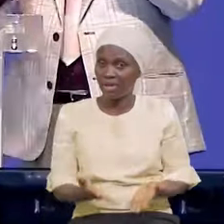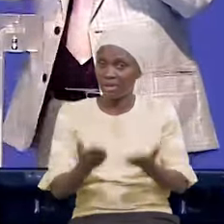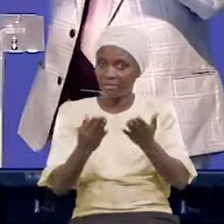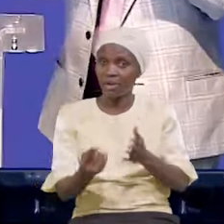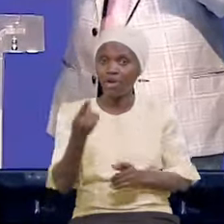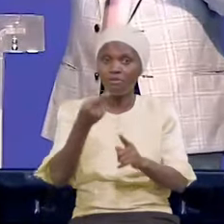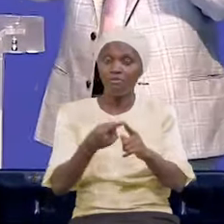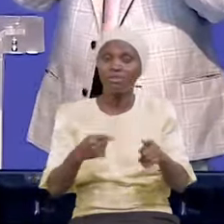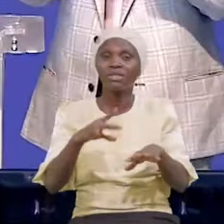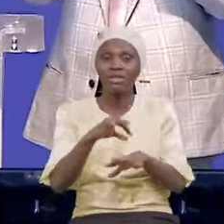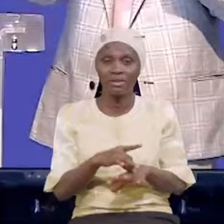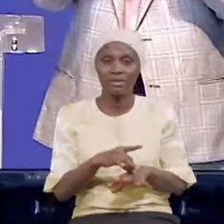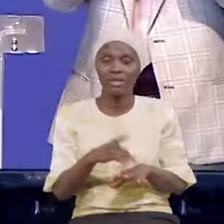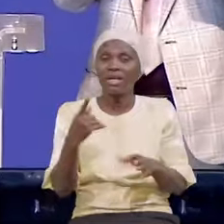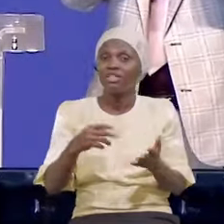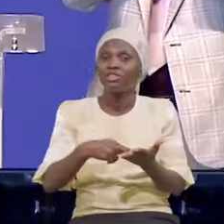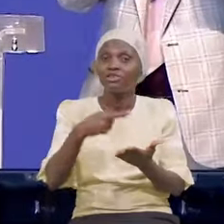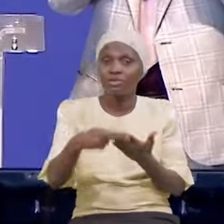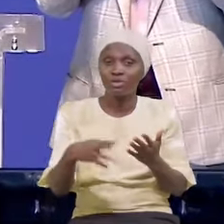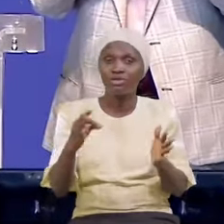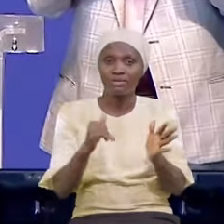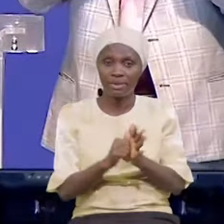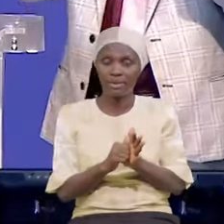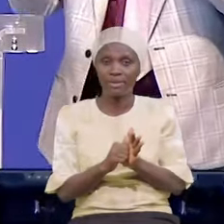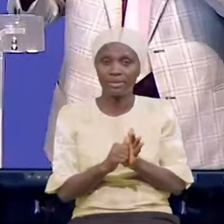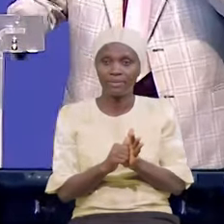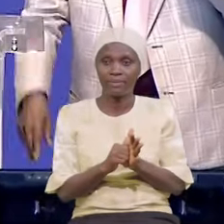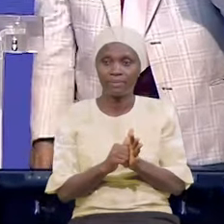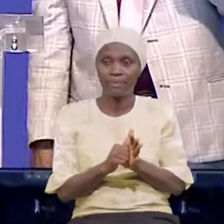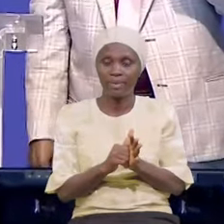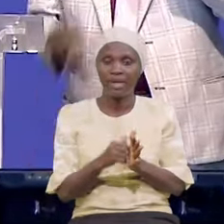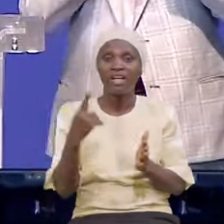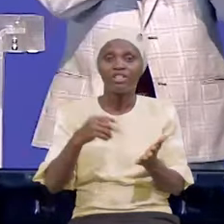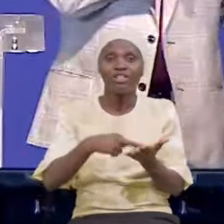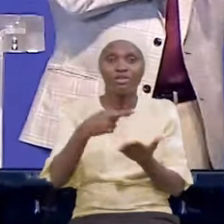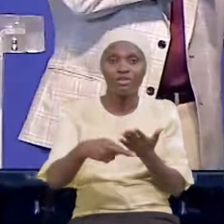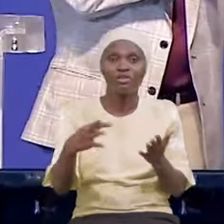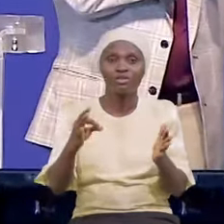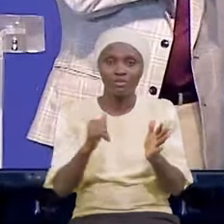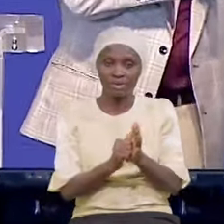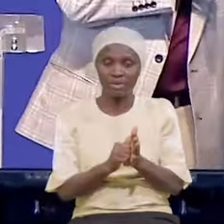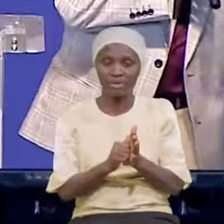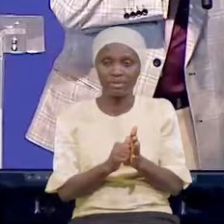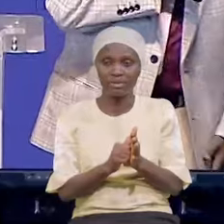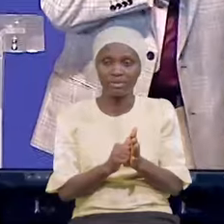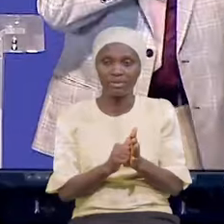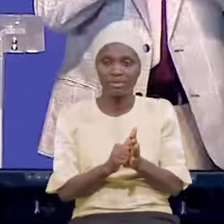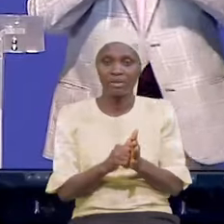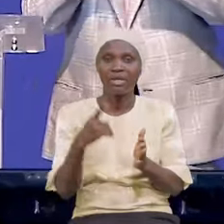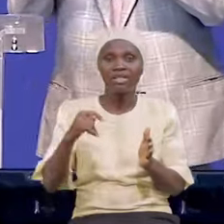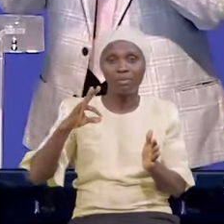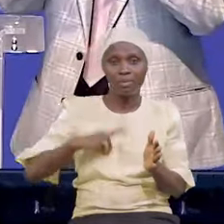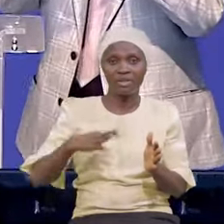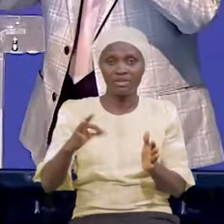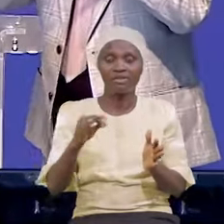పైకి ఎత్తబడినట్లయితే ది రిజల్ట్ ఆఫ్ దట్ తత్ఫలితంగా ది కాన్సిక్వెన్స్ ఆఫ్ దట్ దాని యొక్క పర్యవసానంగా ది బెనిఫిట్ ఆఫ్